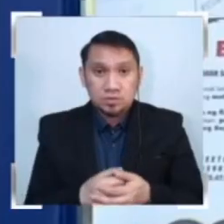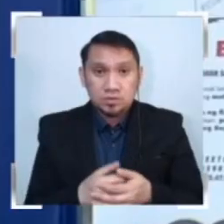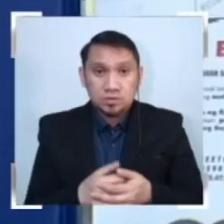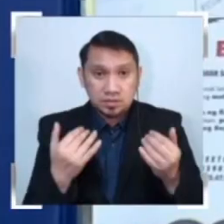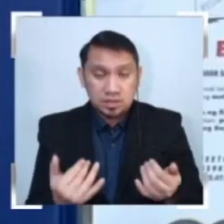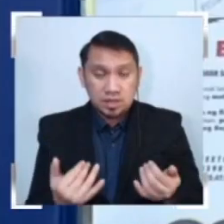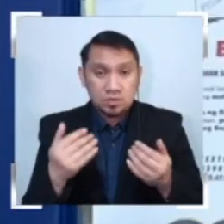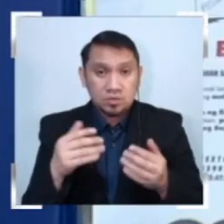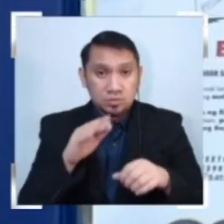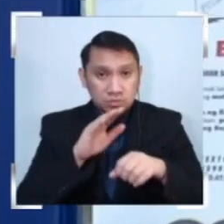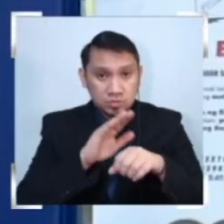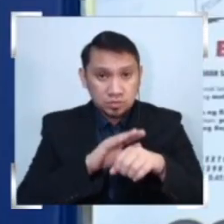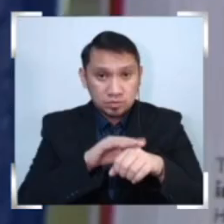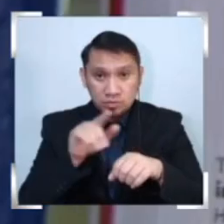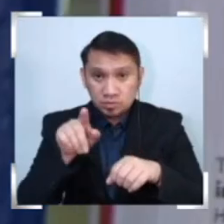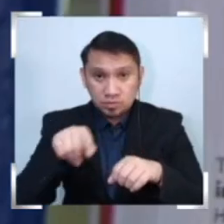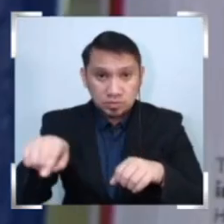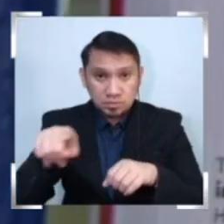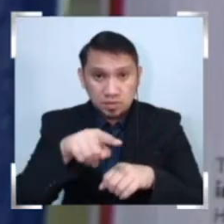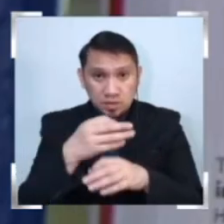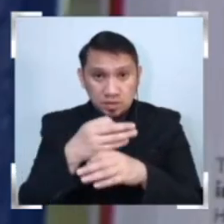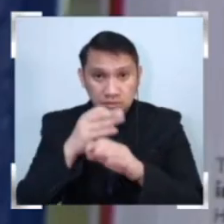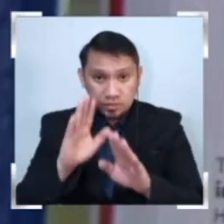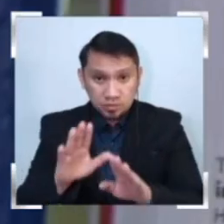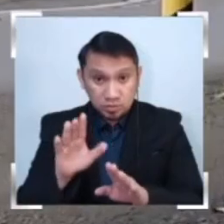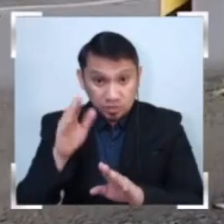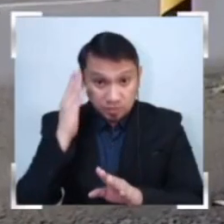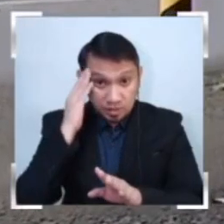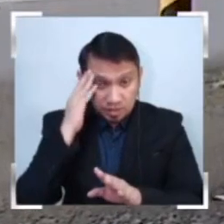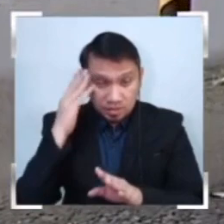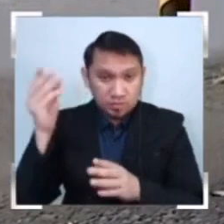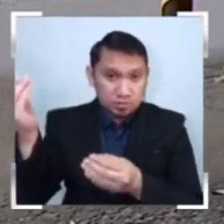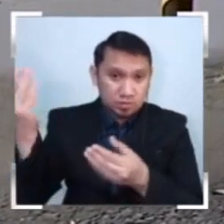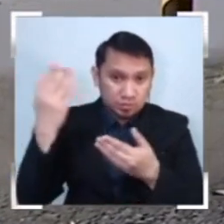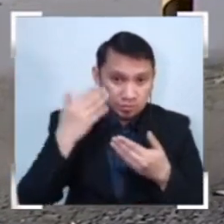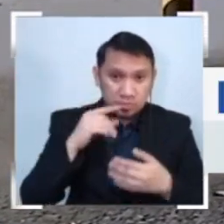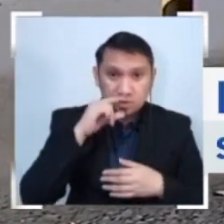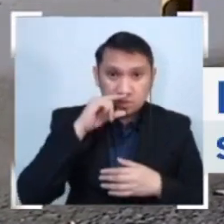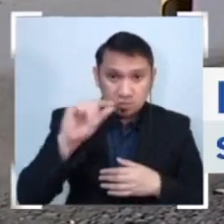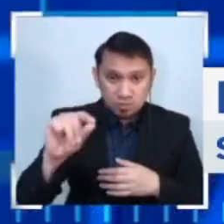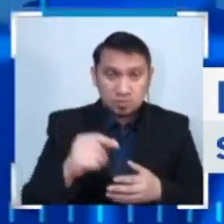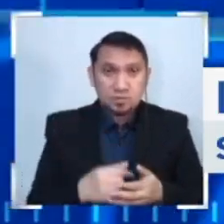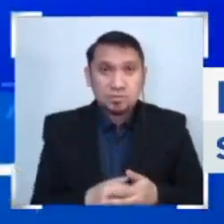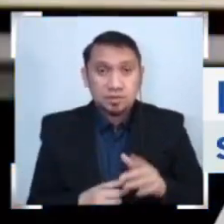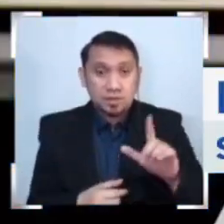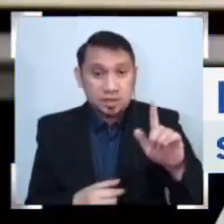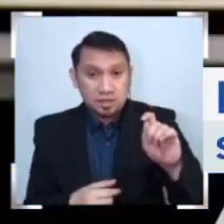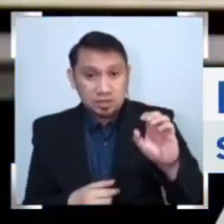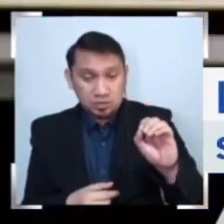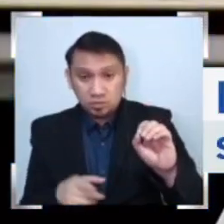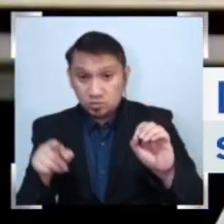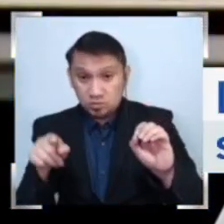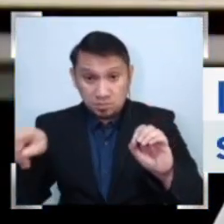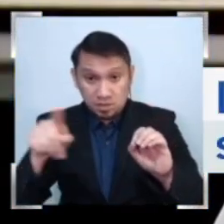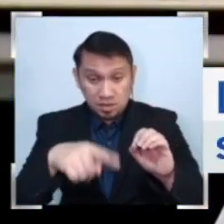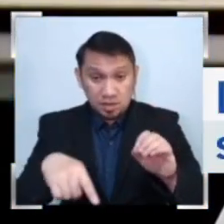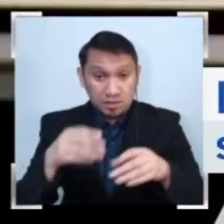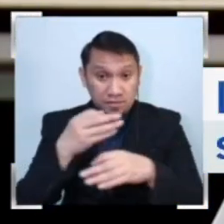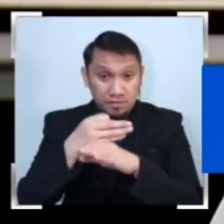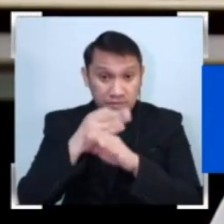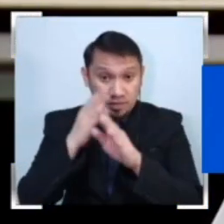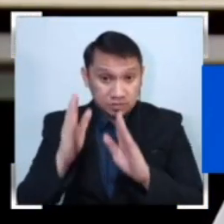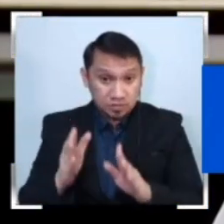sa online fixer na ipagbigay alam agad sa kanila. At babala naman ng LTO sa mga online fixer. Meron kaming